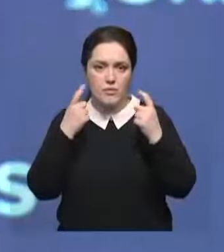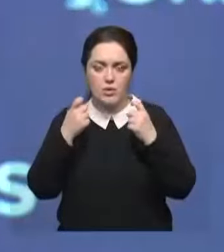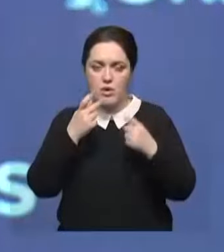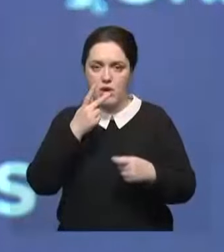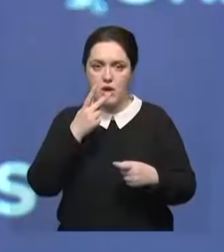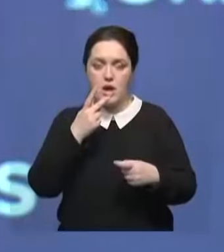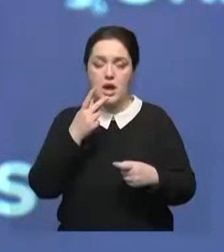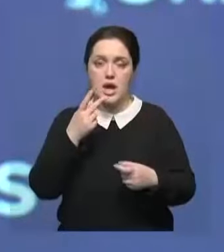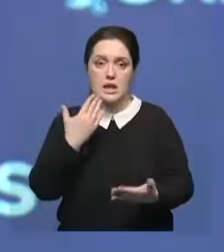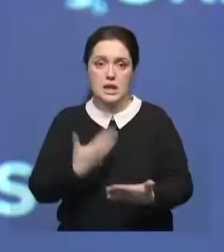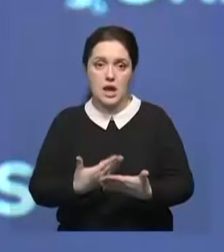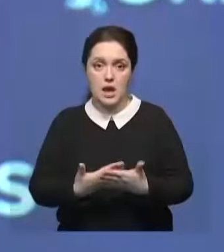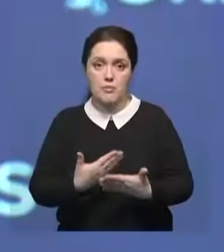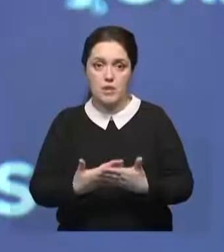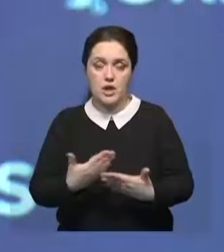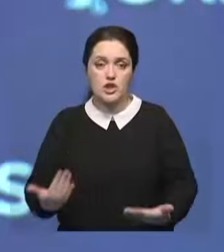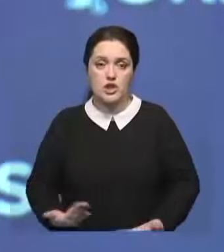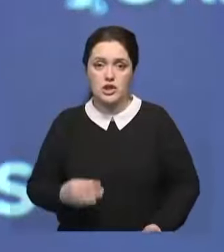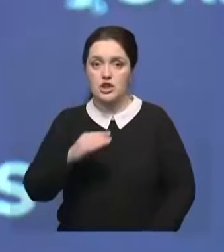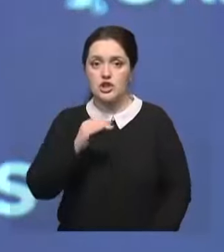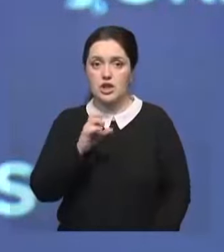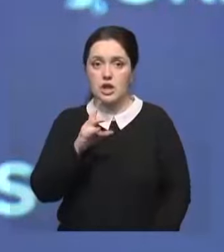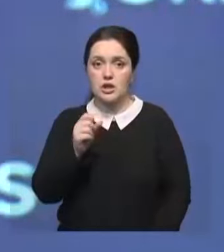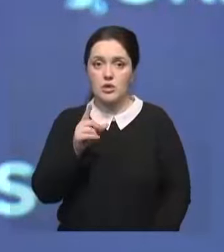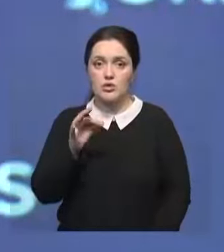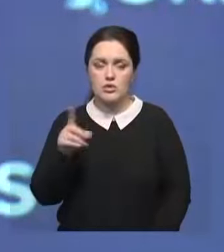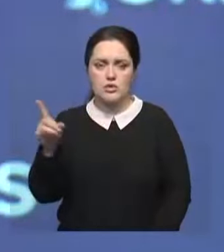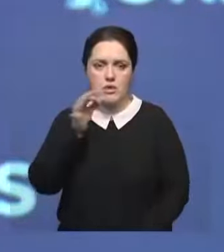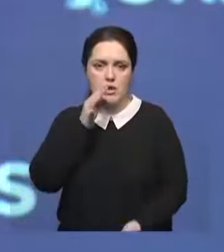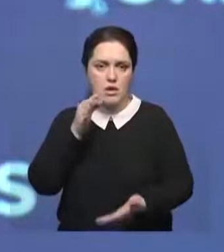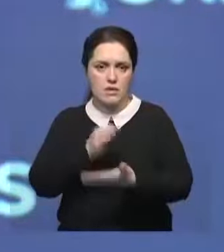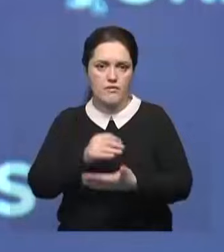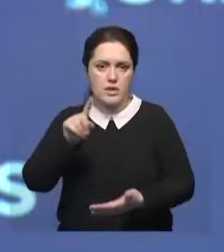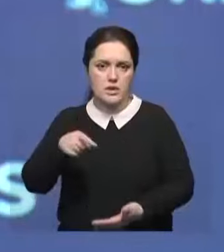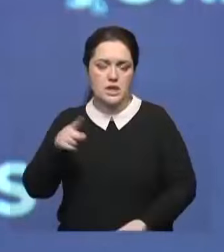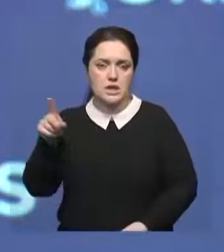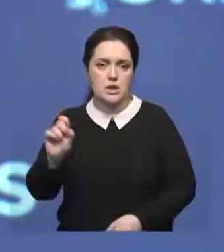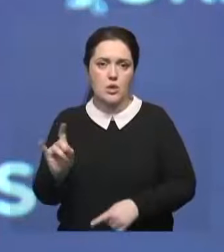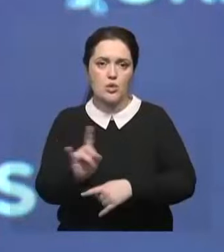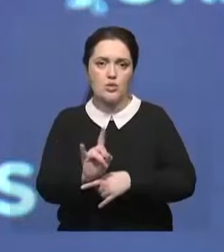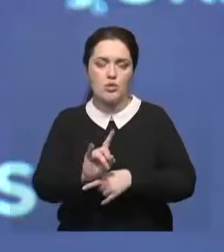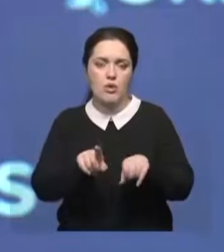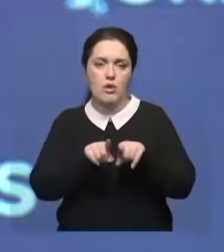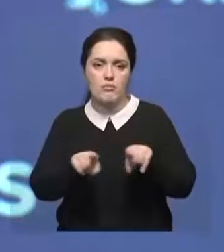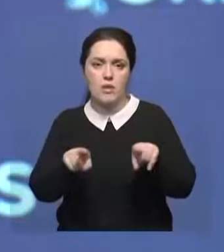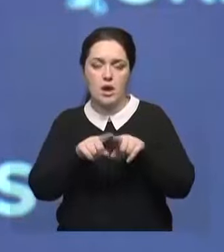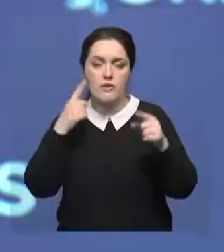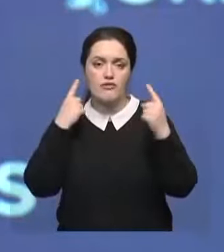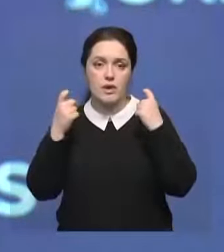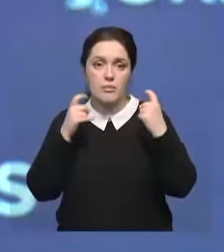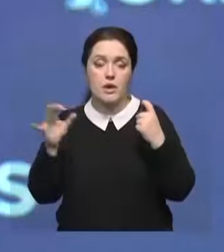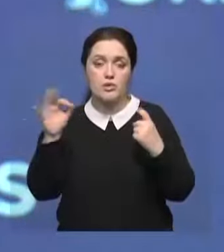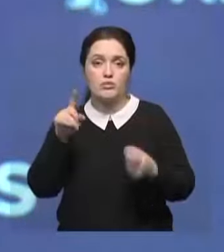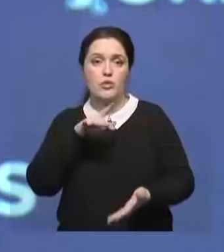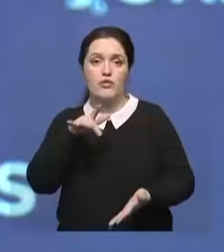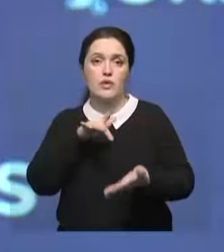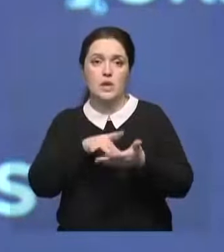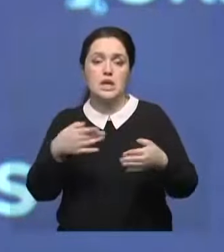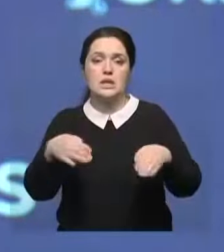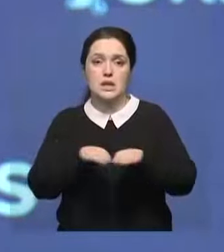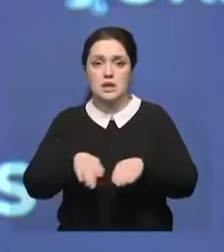пространства. Например, житель города Жанаузен был привлечен к ответственности за распространение ложной информации о том, что в городе